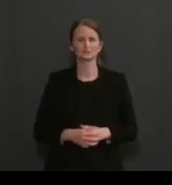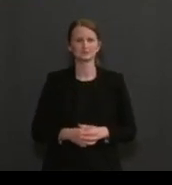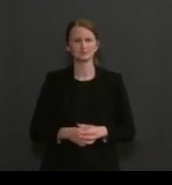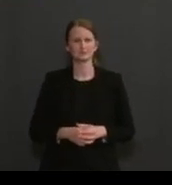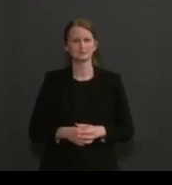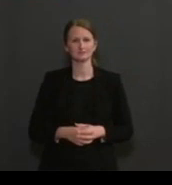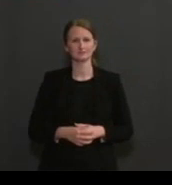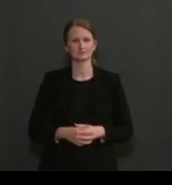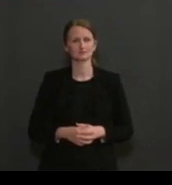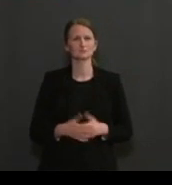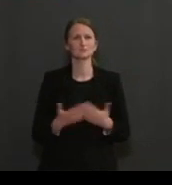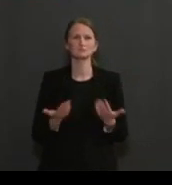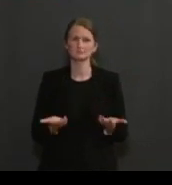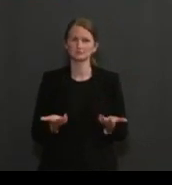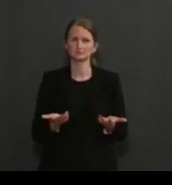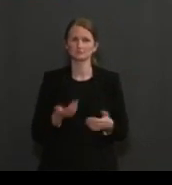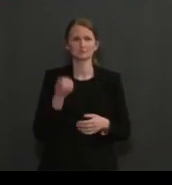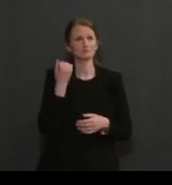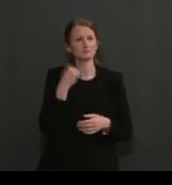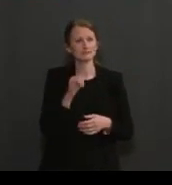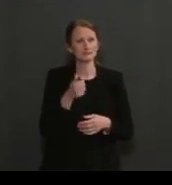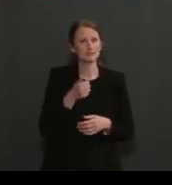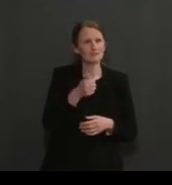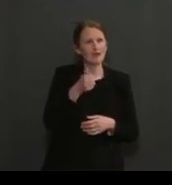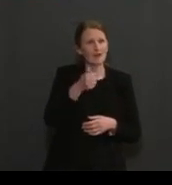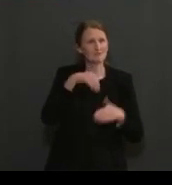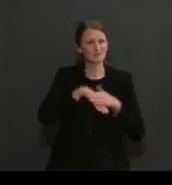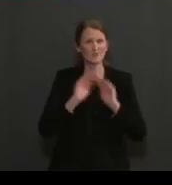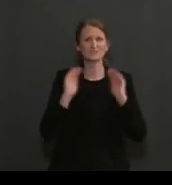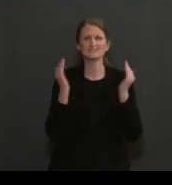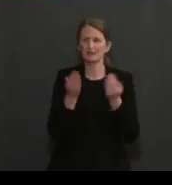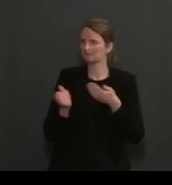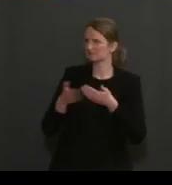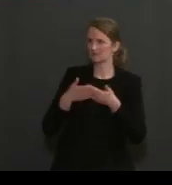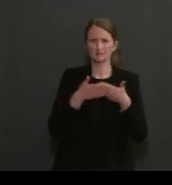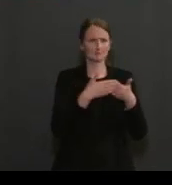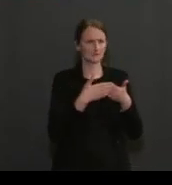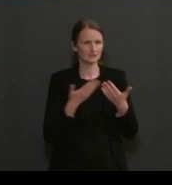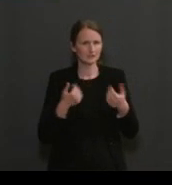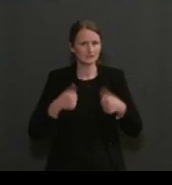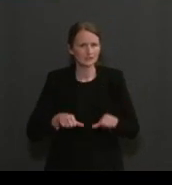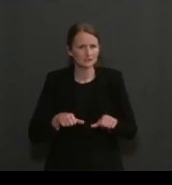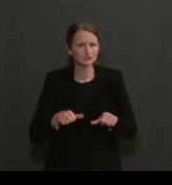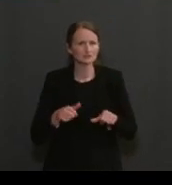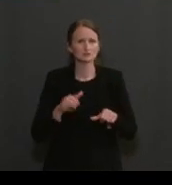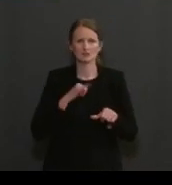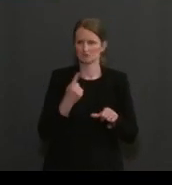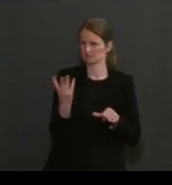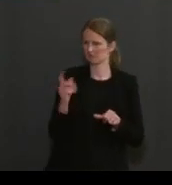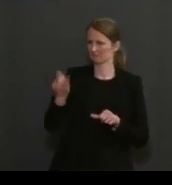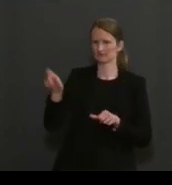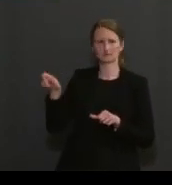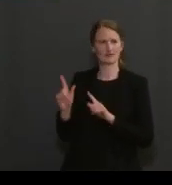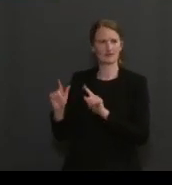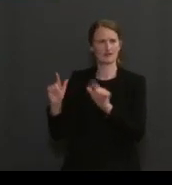Le fait de rester donc longtemps dans un espace fermé où il y a beaucoup de personnes qui parlent, entre autres,